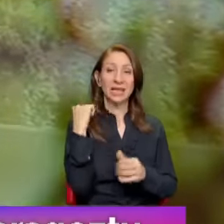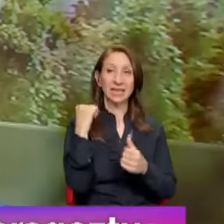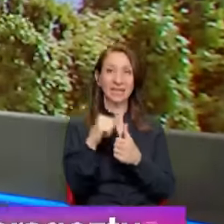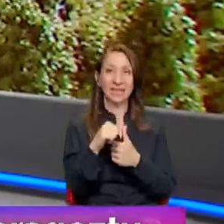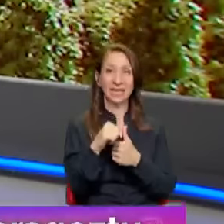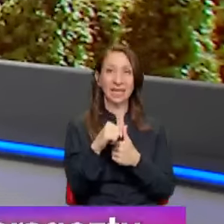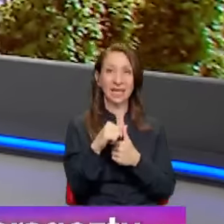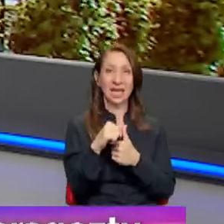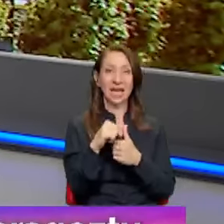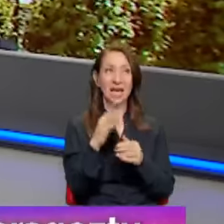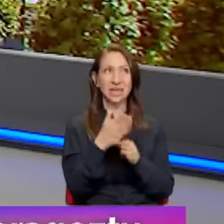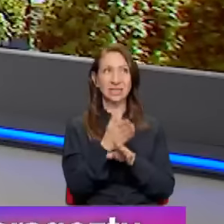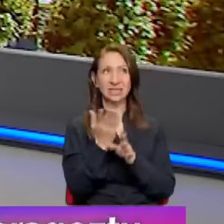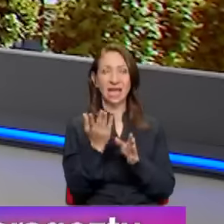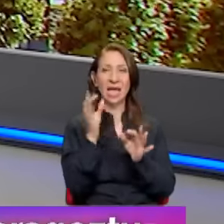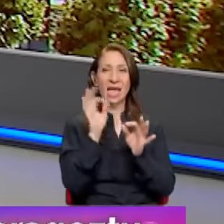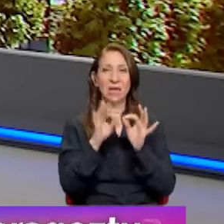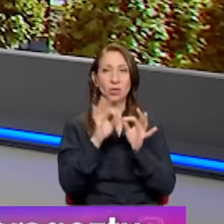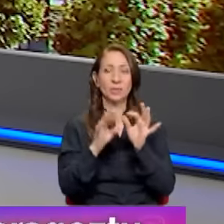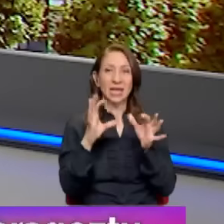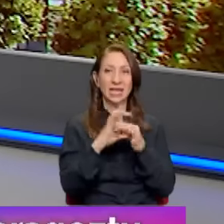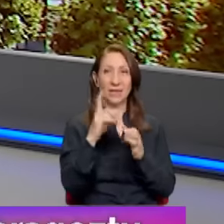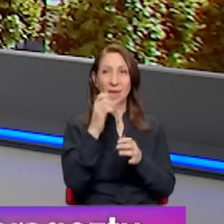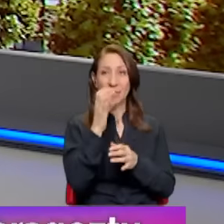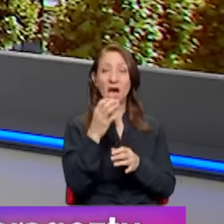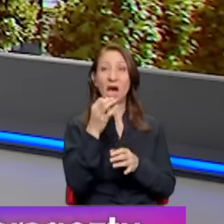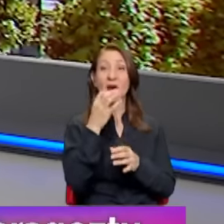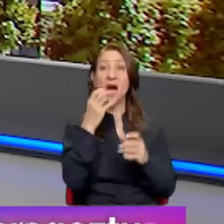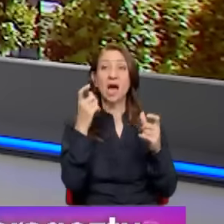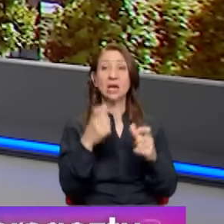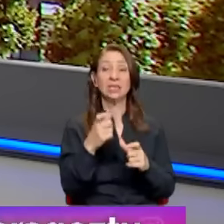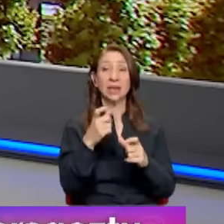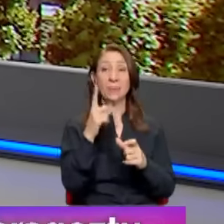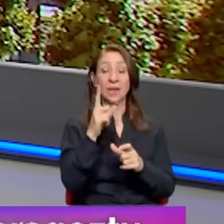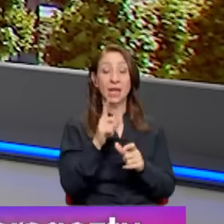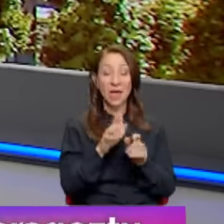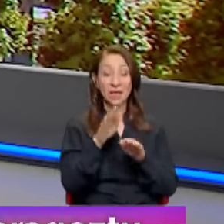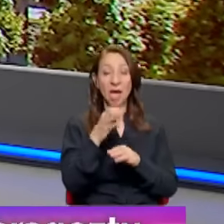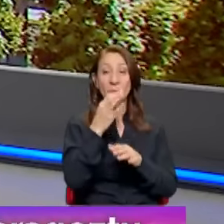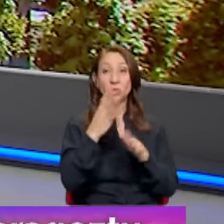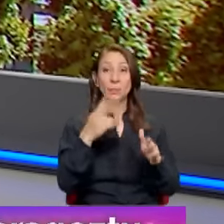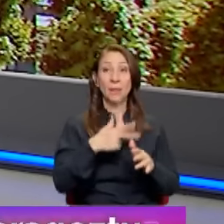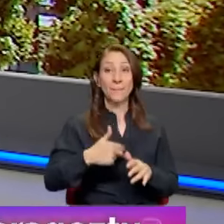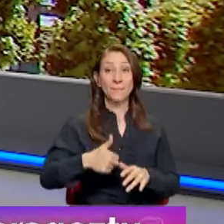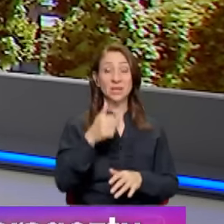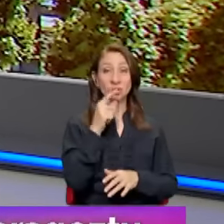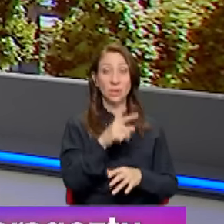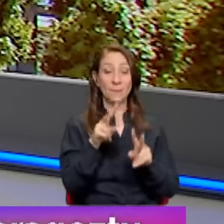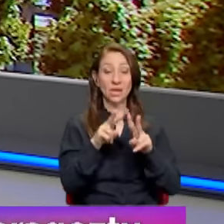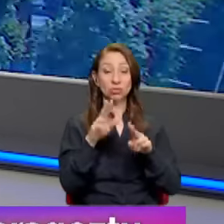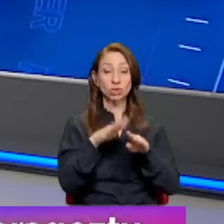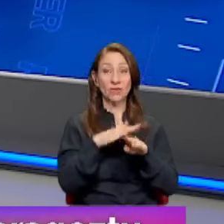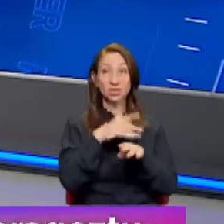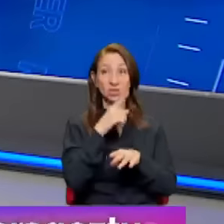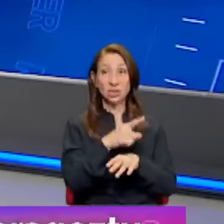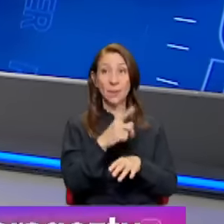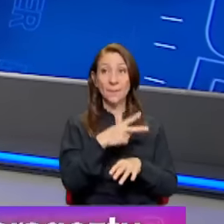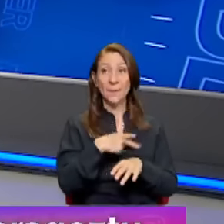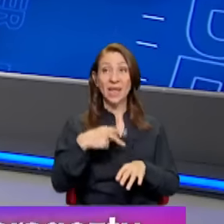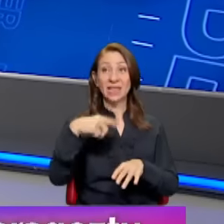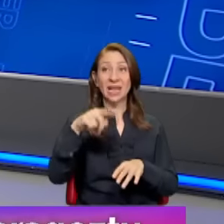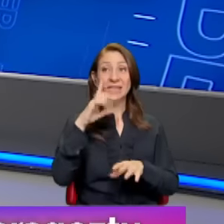Eee Aslında ekonomiye dair bir haber Ankara'da atılan bir adım Ankara Büyükşehir Belediye Başkanı Mansur Yavaş